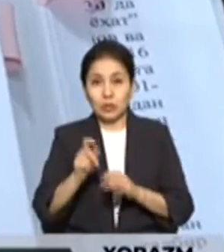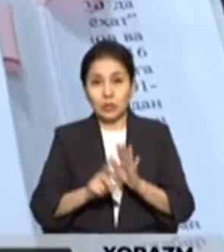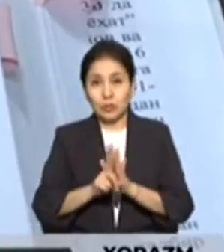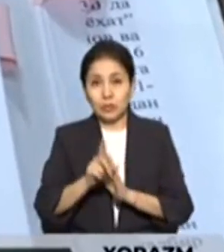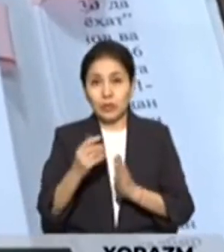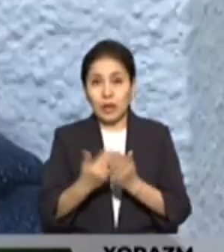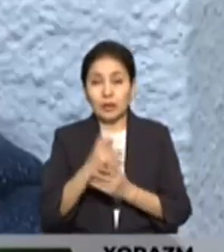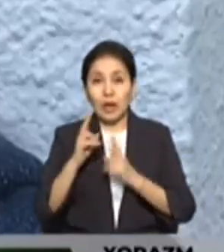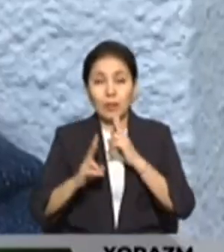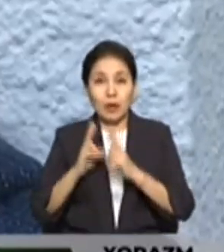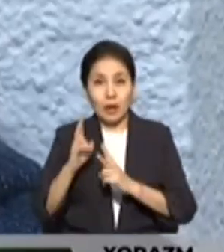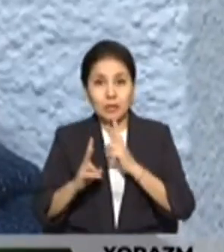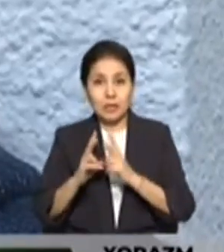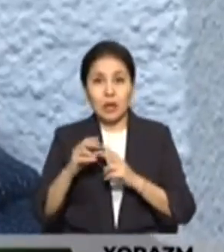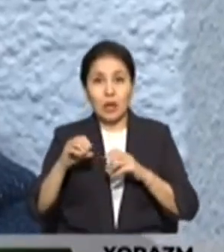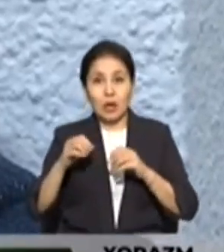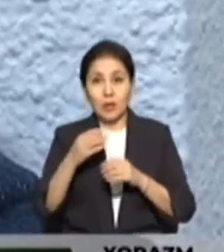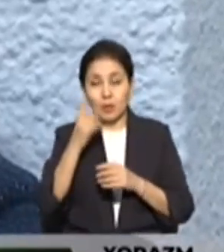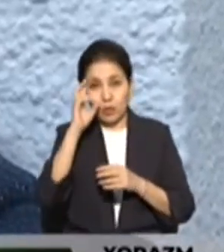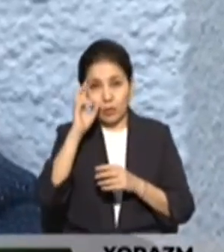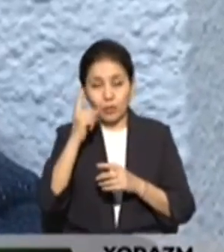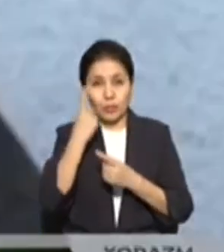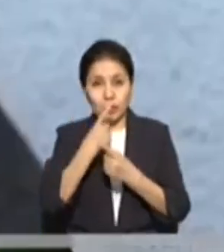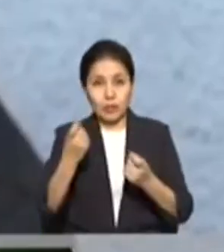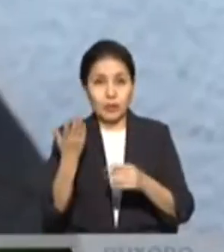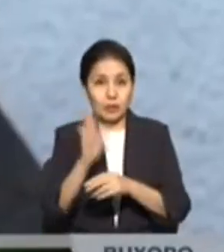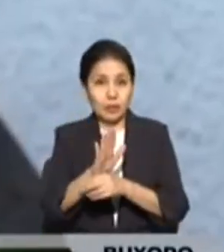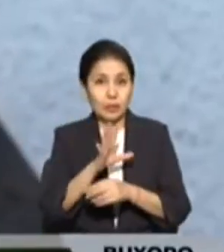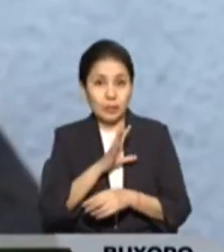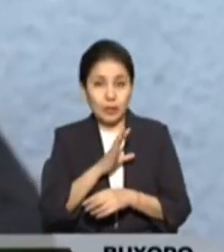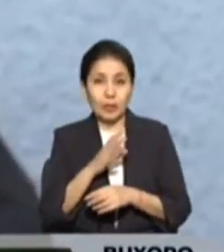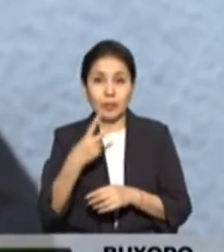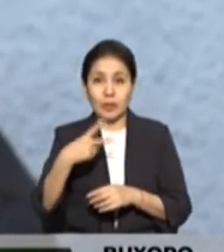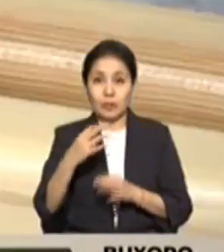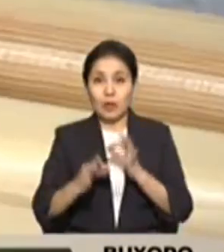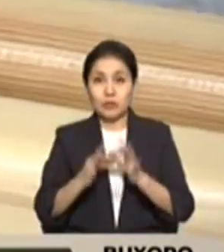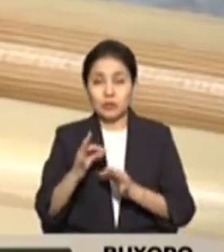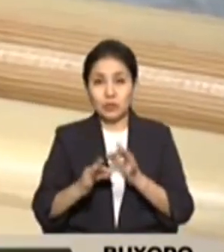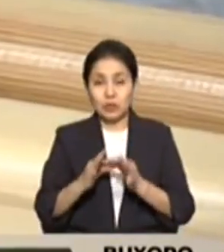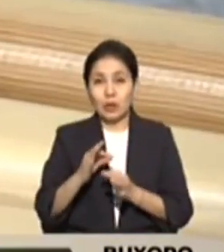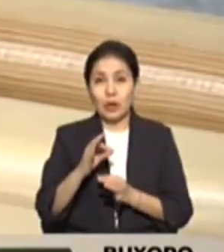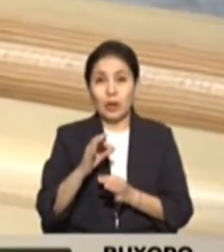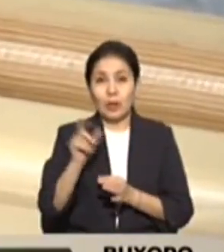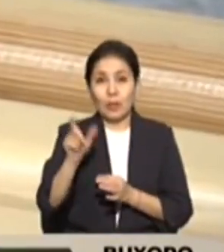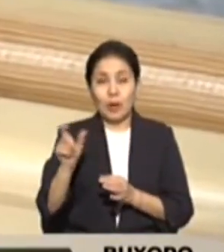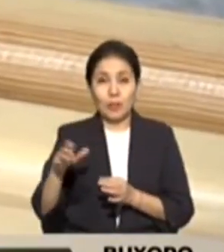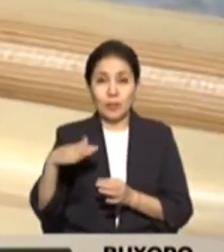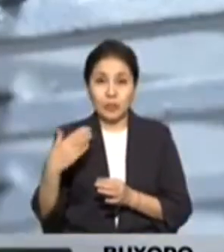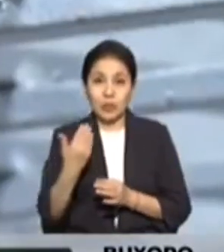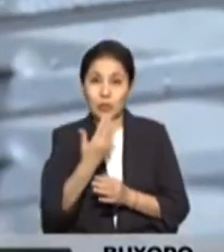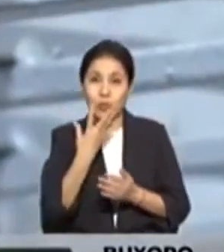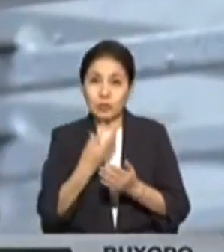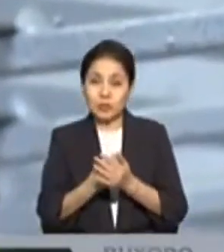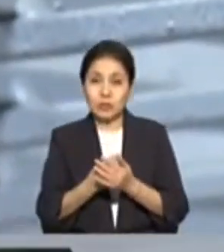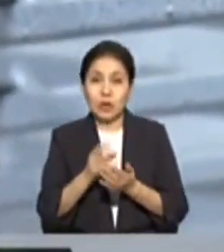ya'ni apellyatsiya shikoyati va protestlari hukm e'lon qilingan kundan e'tiboran 20 sutka ichida mahkum tomonidan esa unga